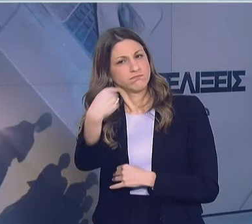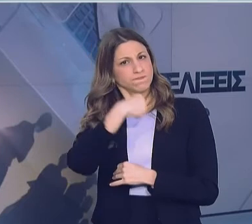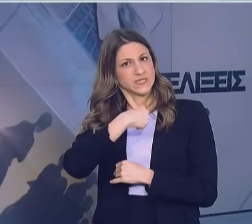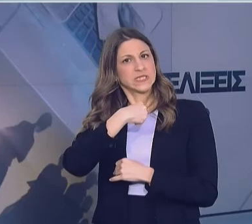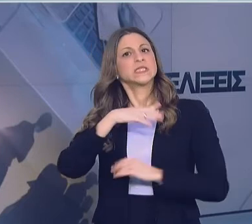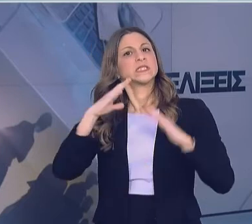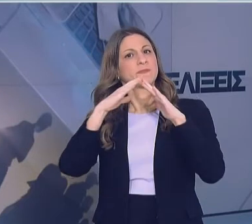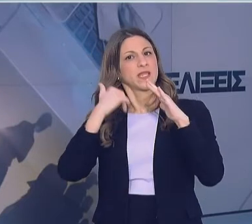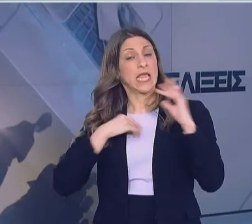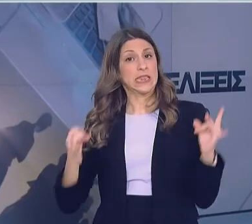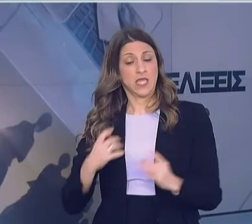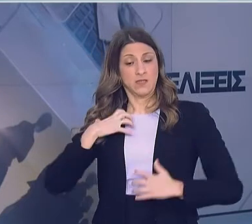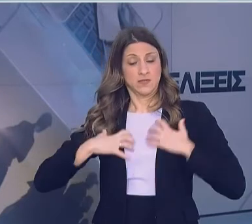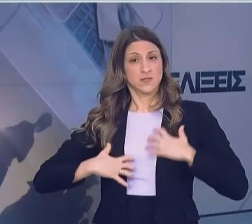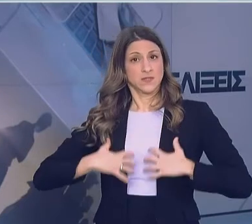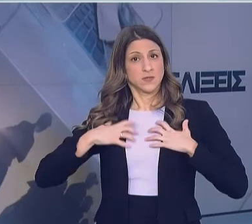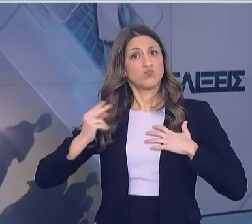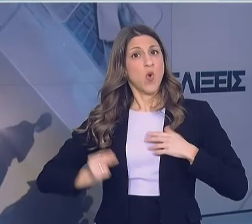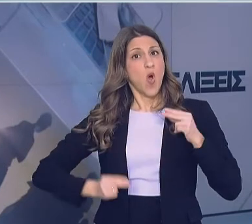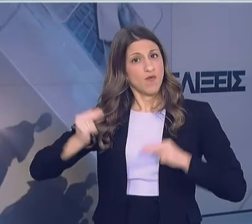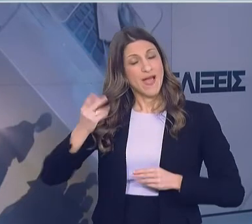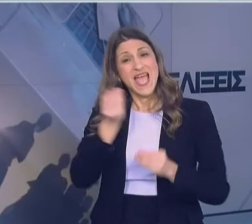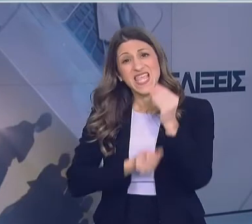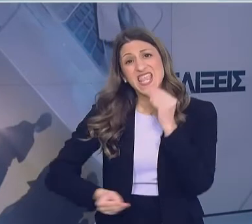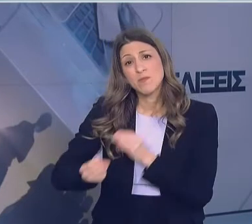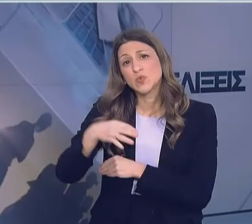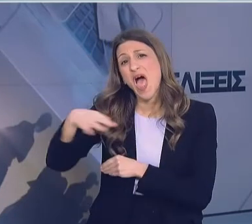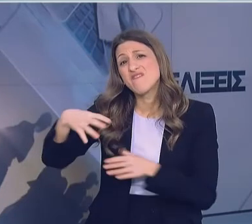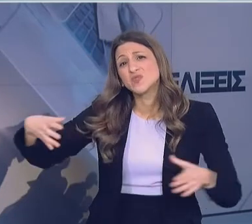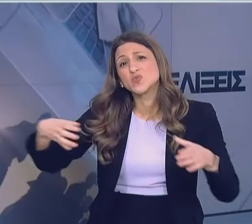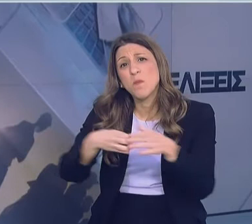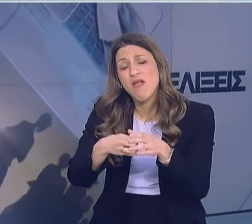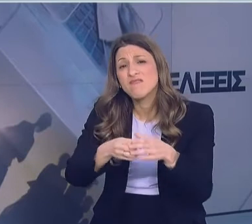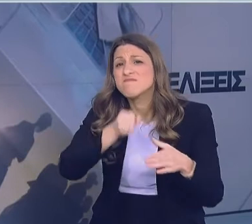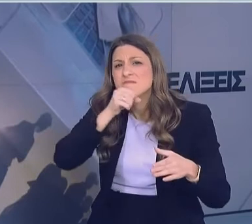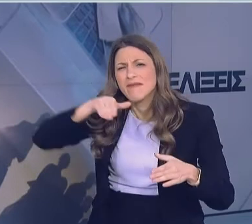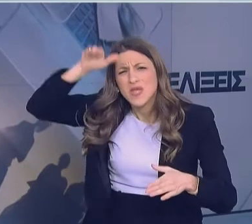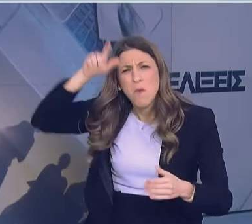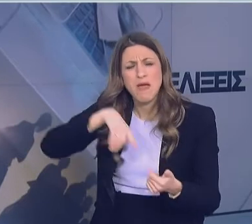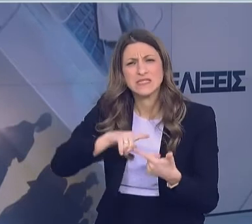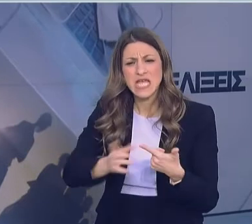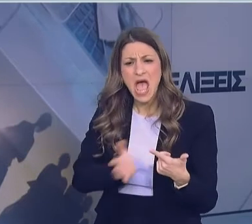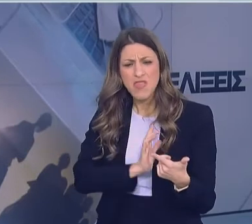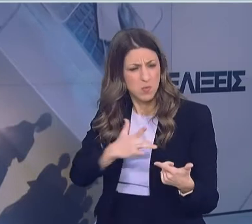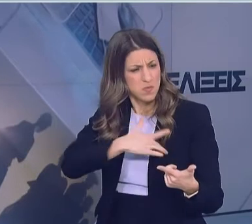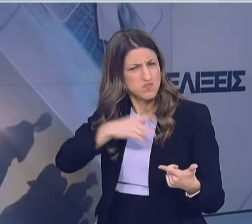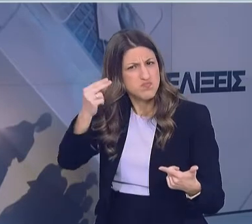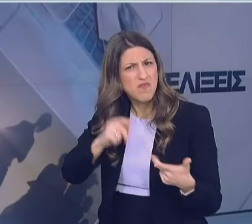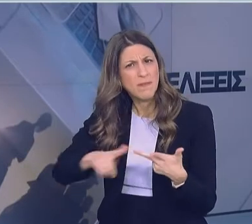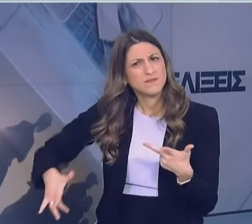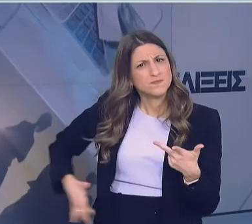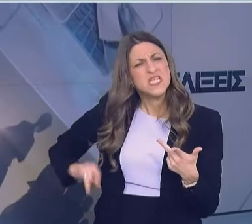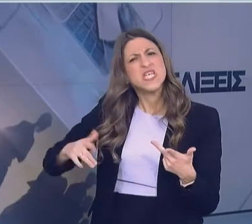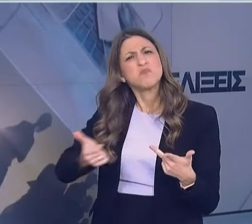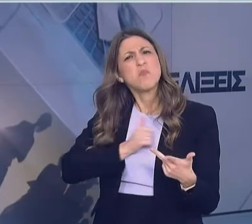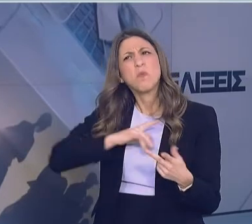έχουν αναπνευστικά προβλήματα και ιδίως αυτούς που ανήκουν σε ευπαθείς ομάδες, ηλικιωμένους, καθώς και ανθρώπους που ζουν μόνοι τους